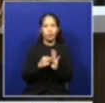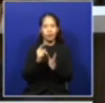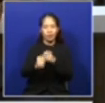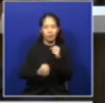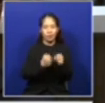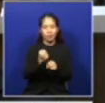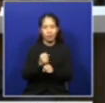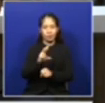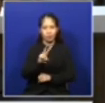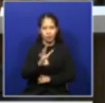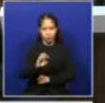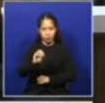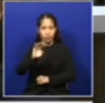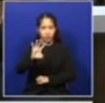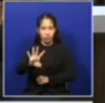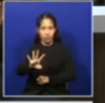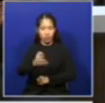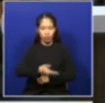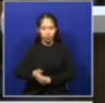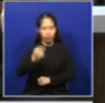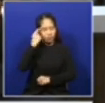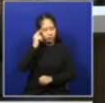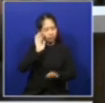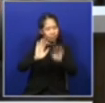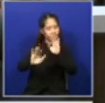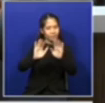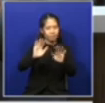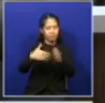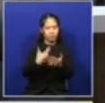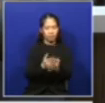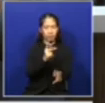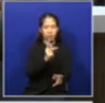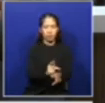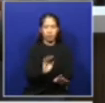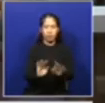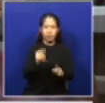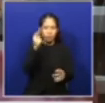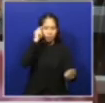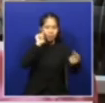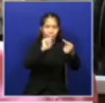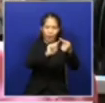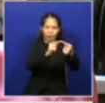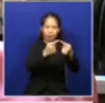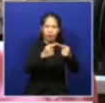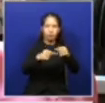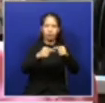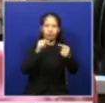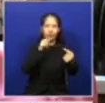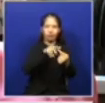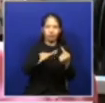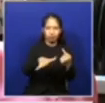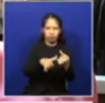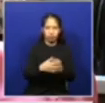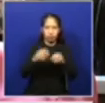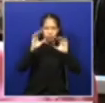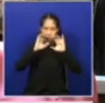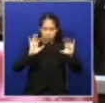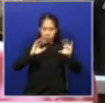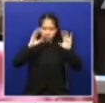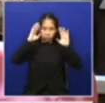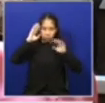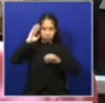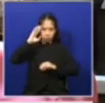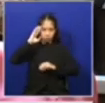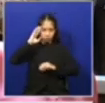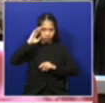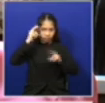64เราจะมีการประมาณการจัดเก็บรายได้ที่ต่ำกว่าเป้าอย่างแน่นอน รัฐบาลของท่านพลเอกประยุทธ์ตั้งแต่22